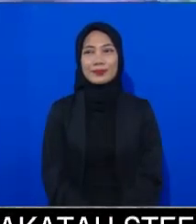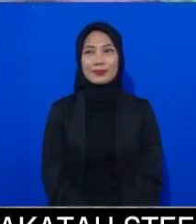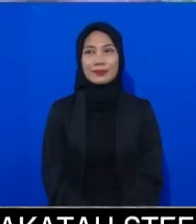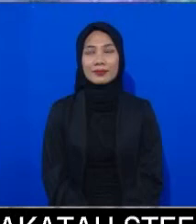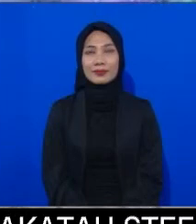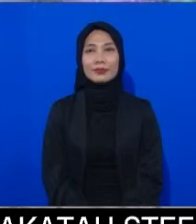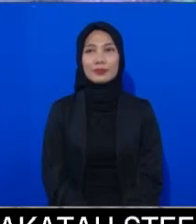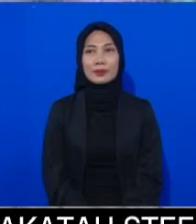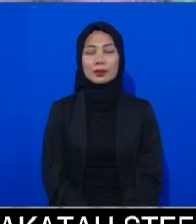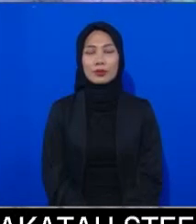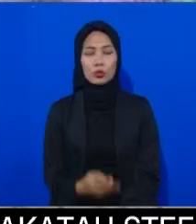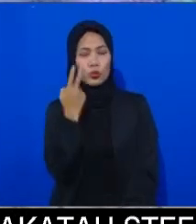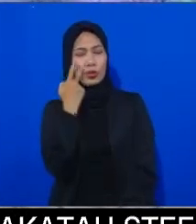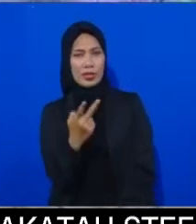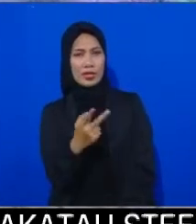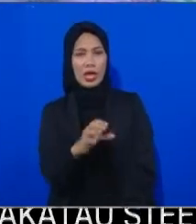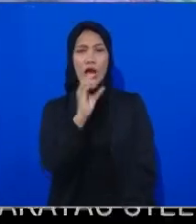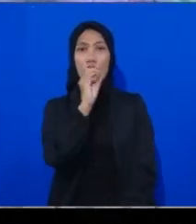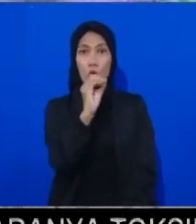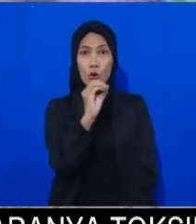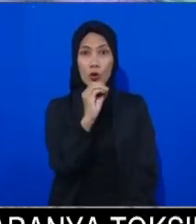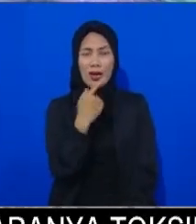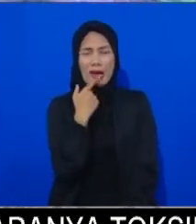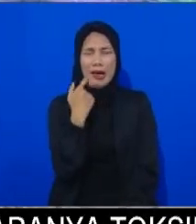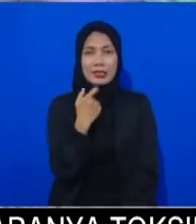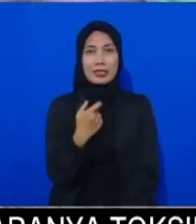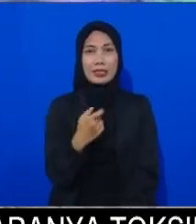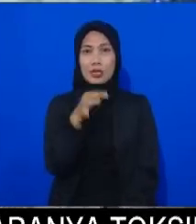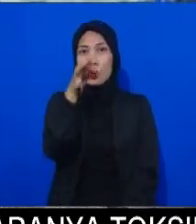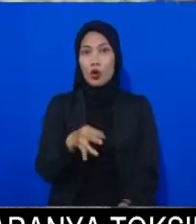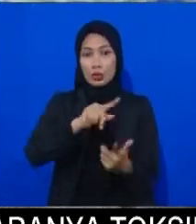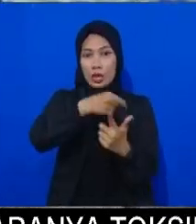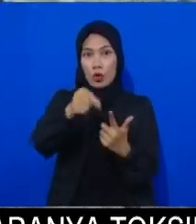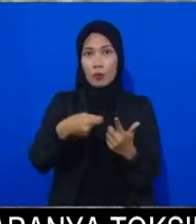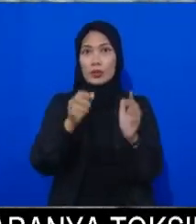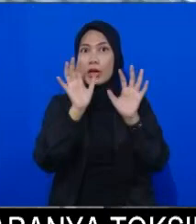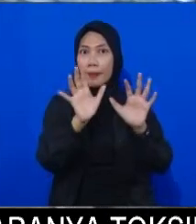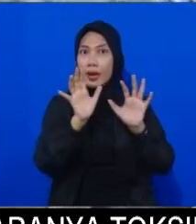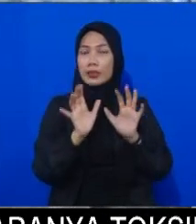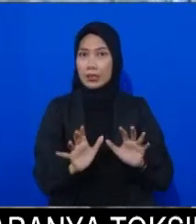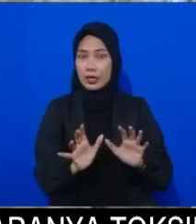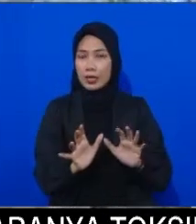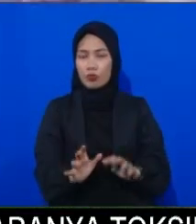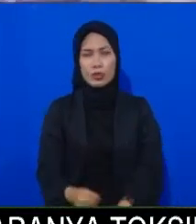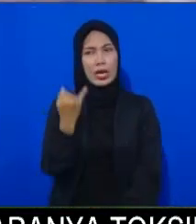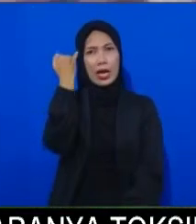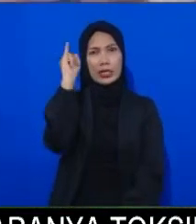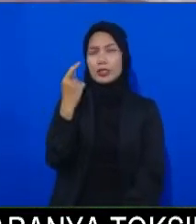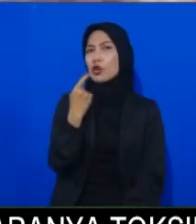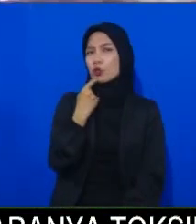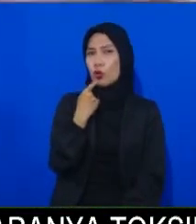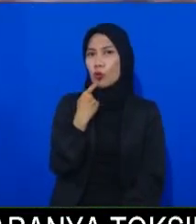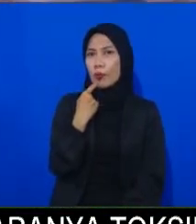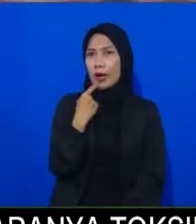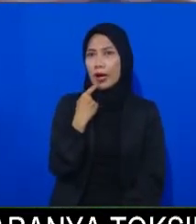berawal dari banyaknya telur asin di Lumajang Siti Jamilah warga Kelurahan citrodiwangsan berinovasi membuat kerupuk telur asin